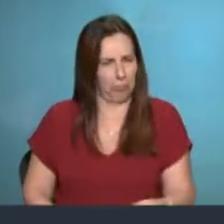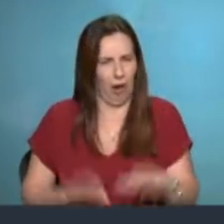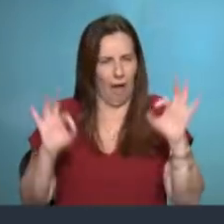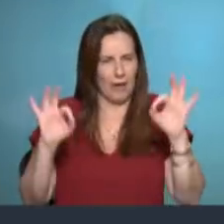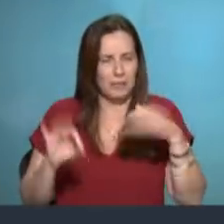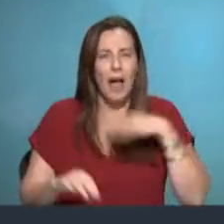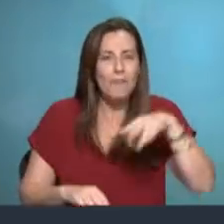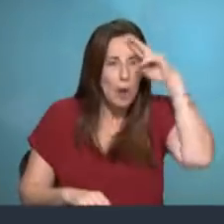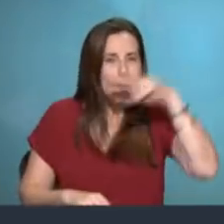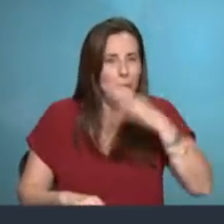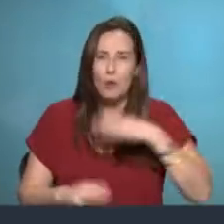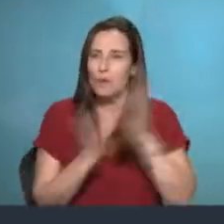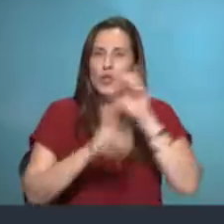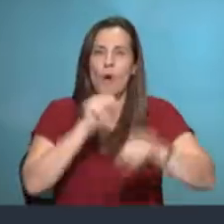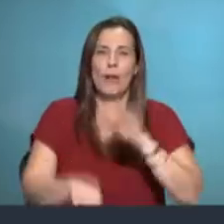לא ביקשתי מאבא אופניים.